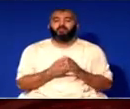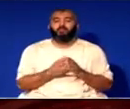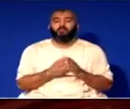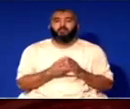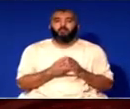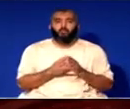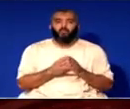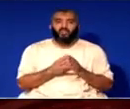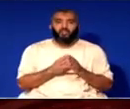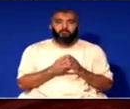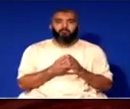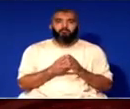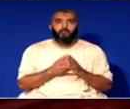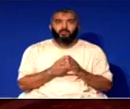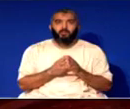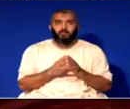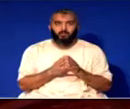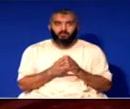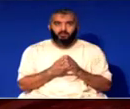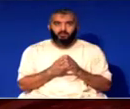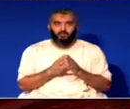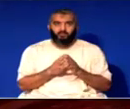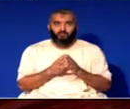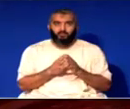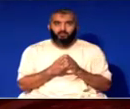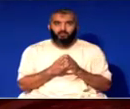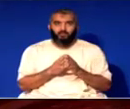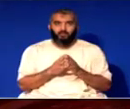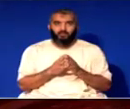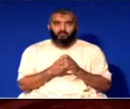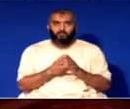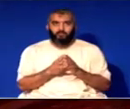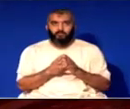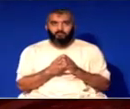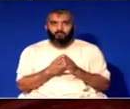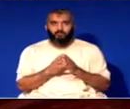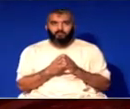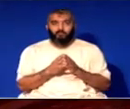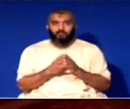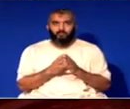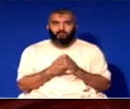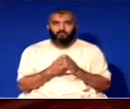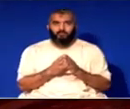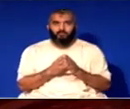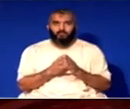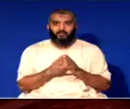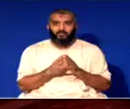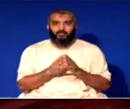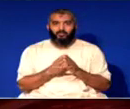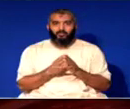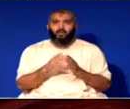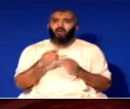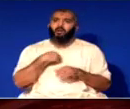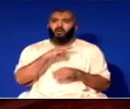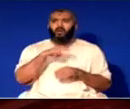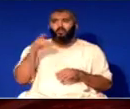اهدنا الصراط المستقيم، يقول لها اهدنا الصراط المستقيم بالكاف. يما هضرنا له هضرنا